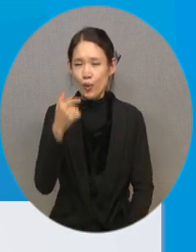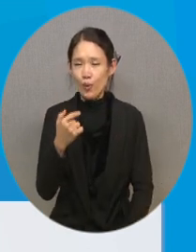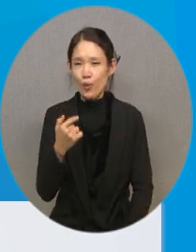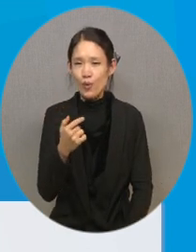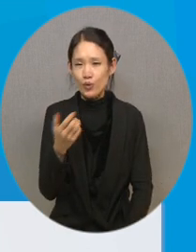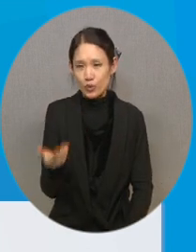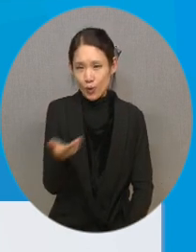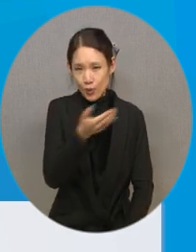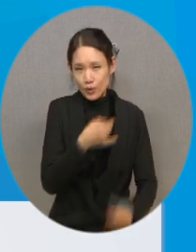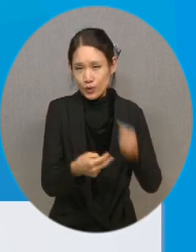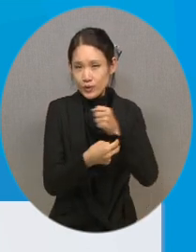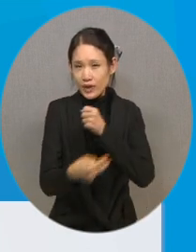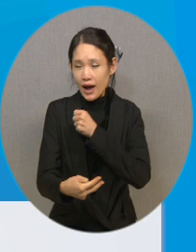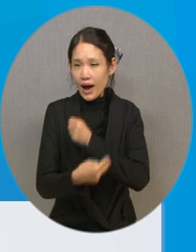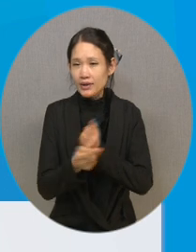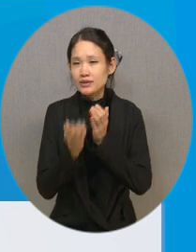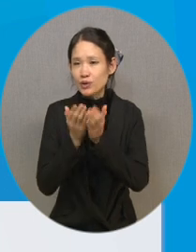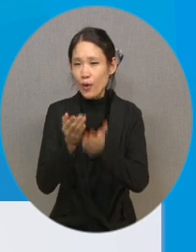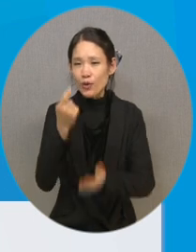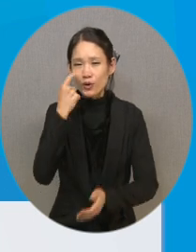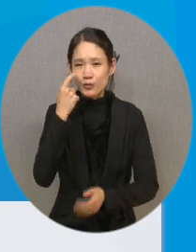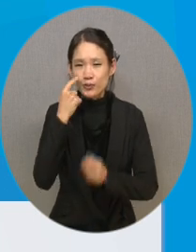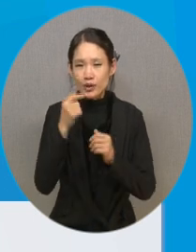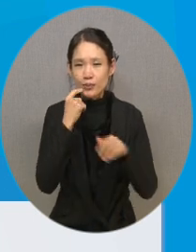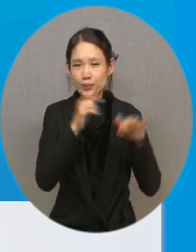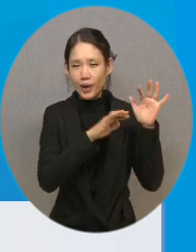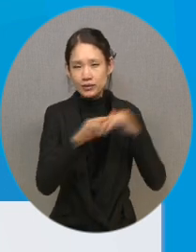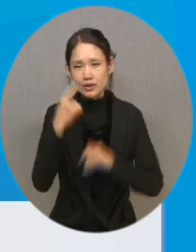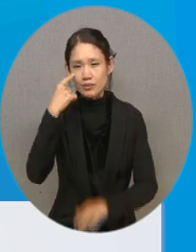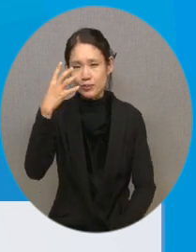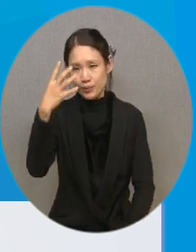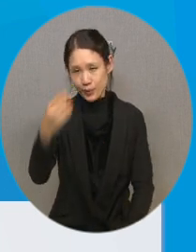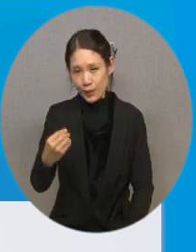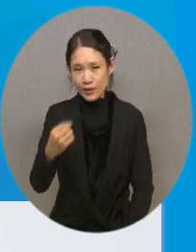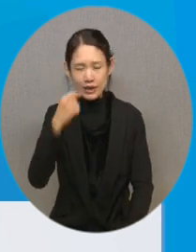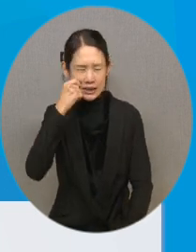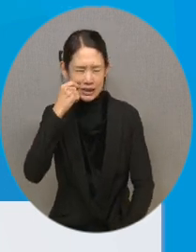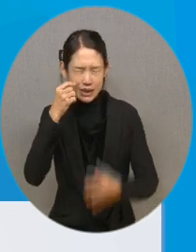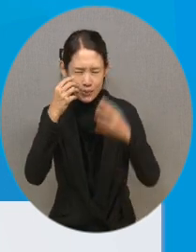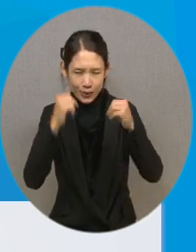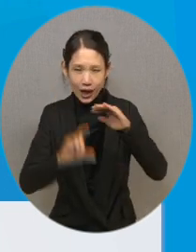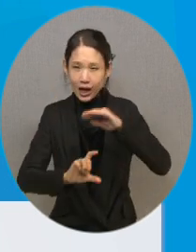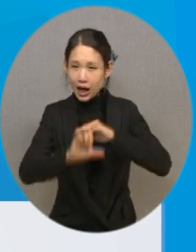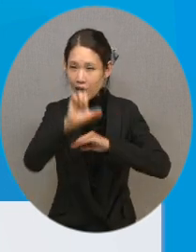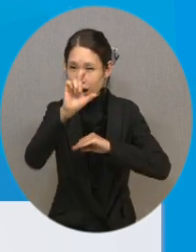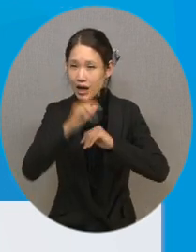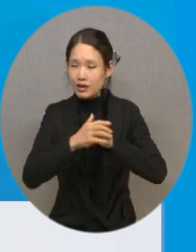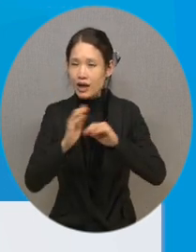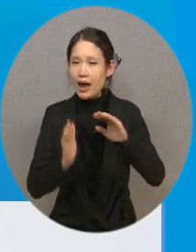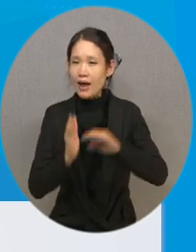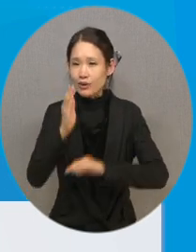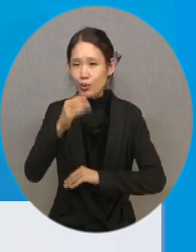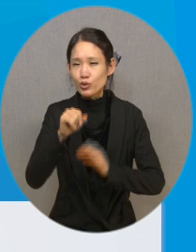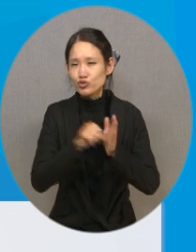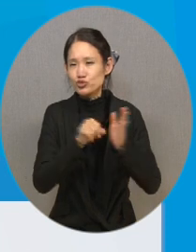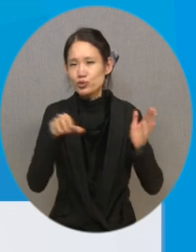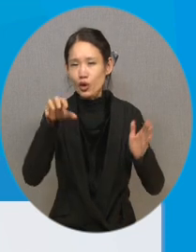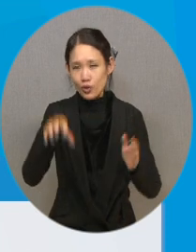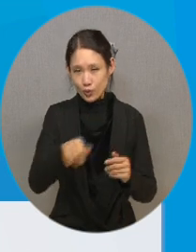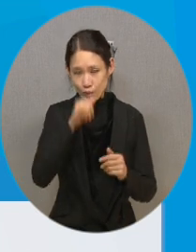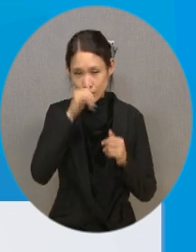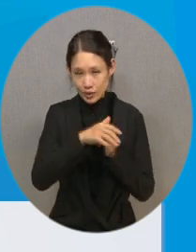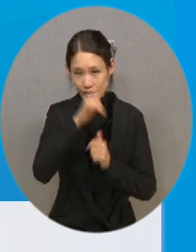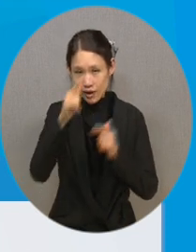떠나보겠습니다. 소호 동동다리는 바다가 바로 앞에 있어서 인기 있는 해돋이 해넘이 명소입니다.